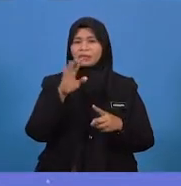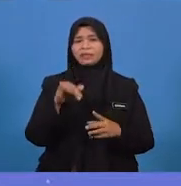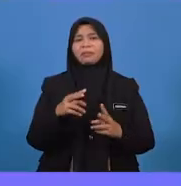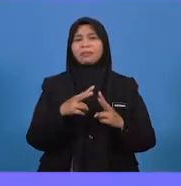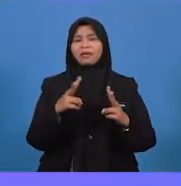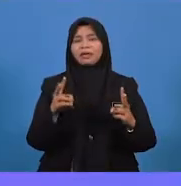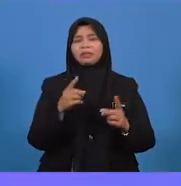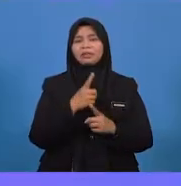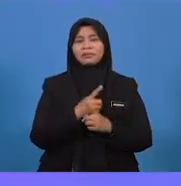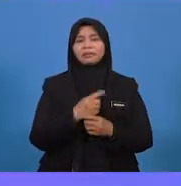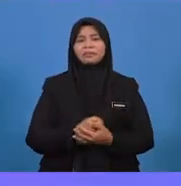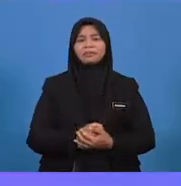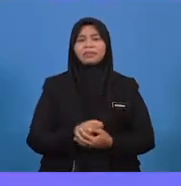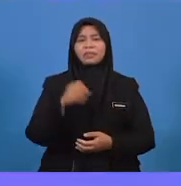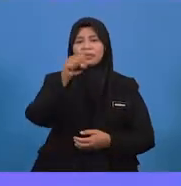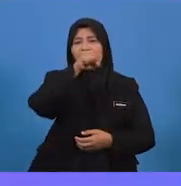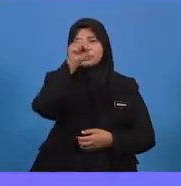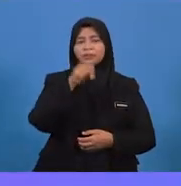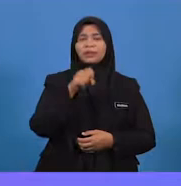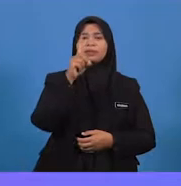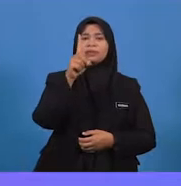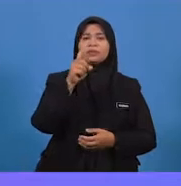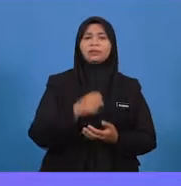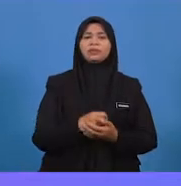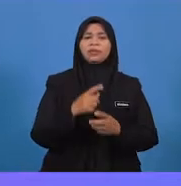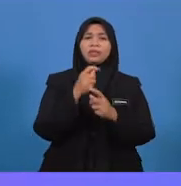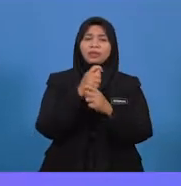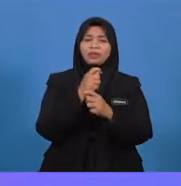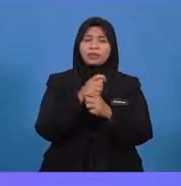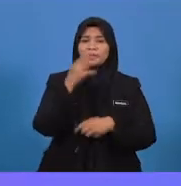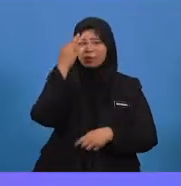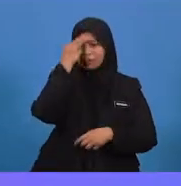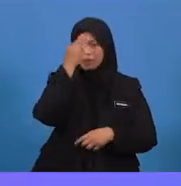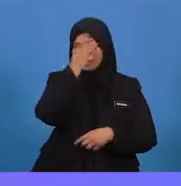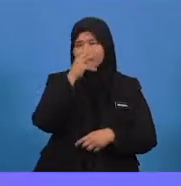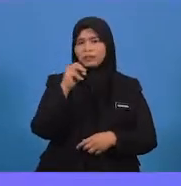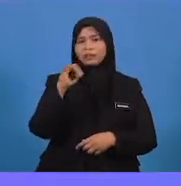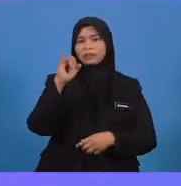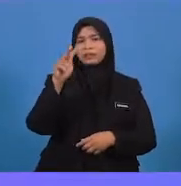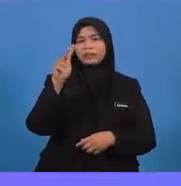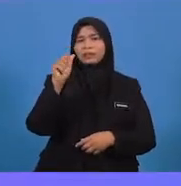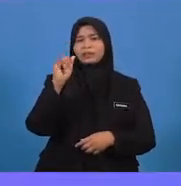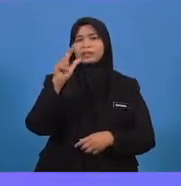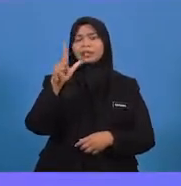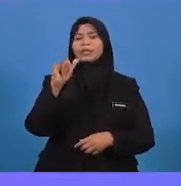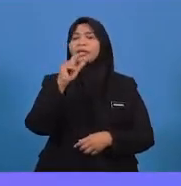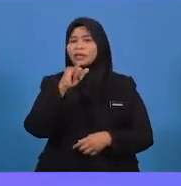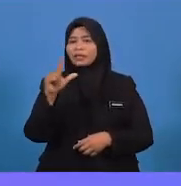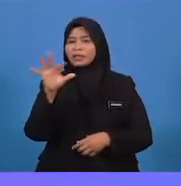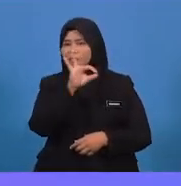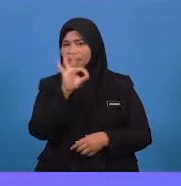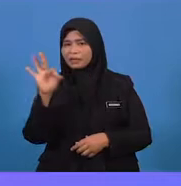murid-murid. Soalan pertama. Tugas malaikat Mikail ialah